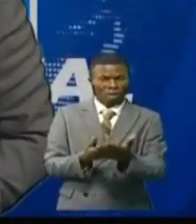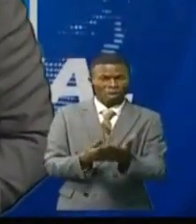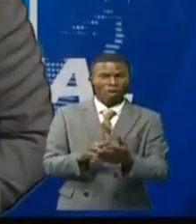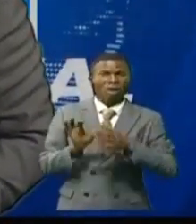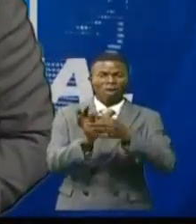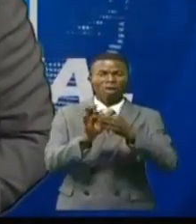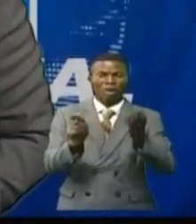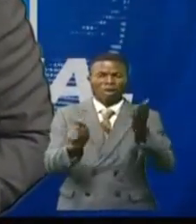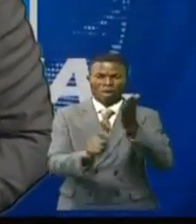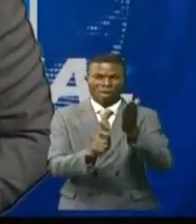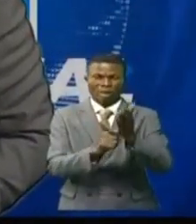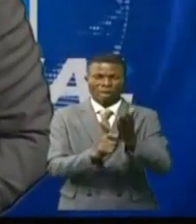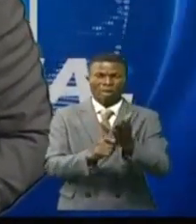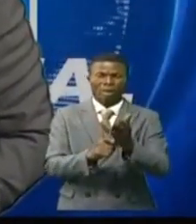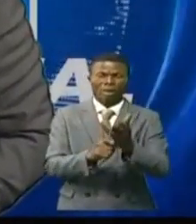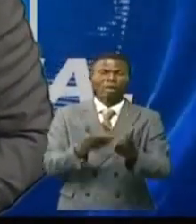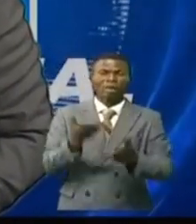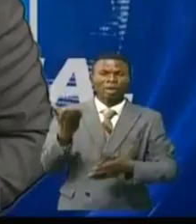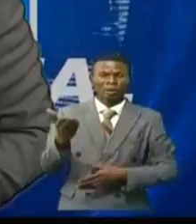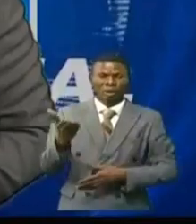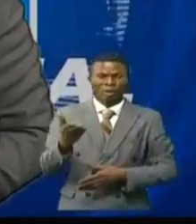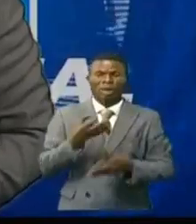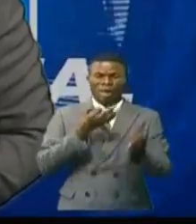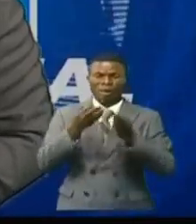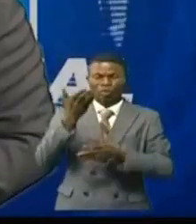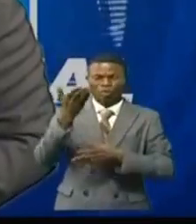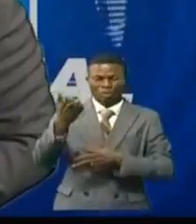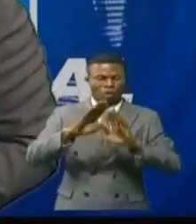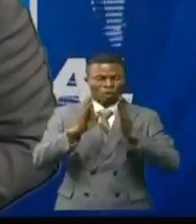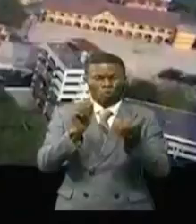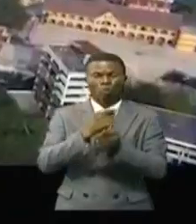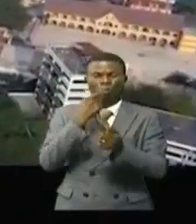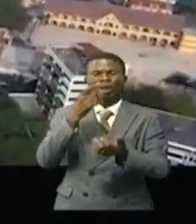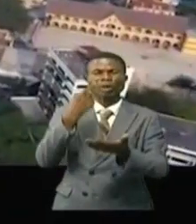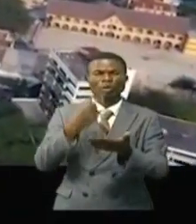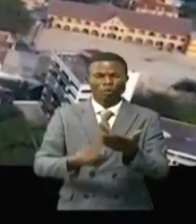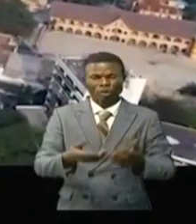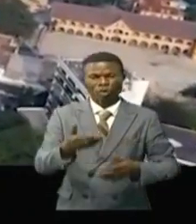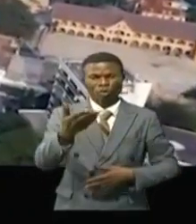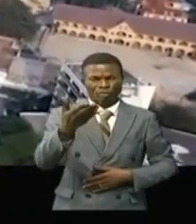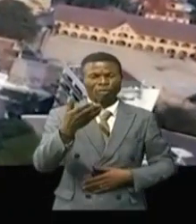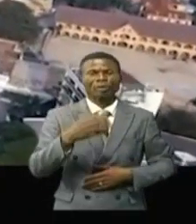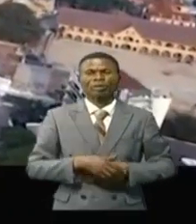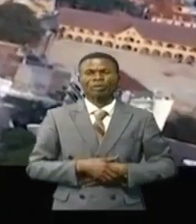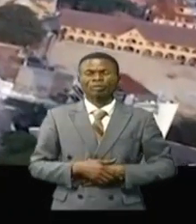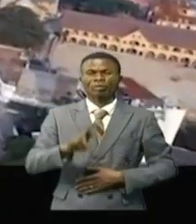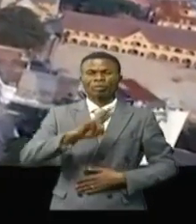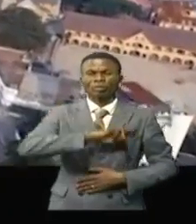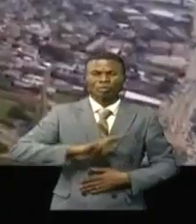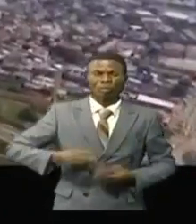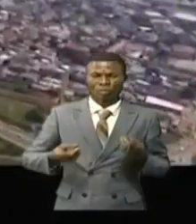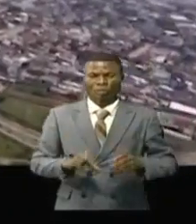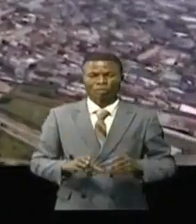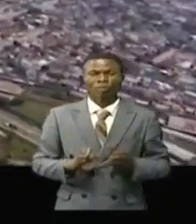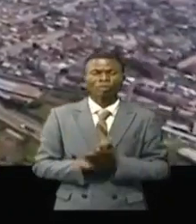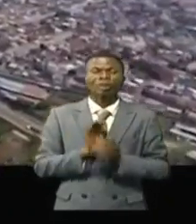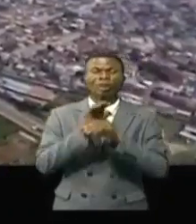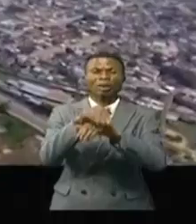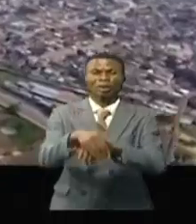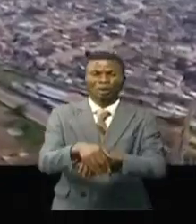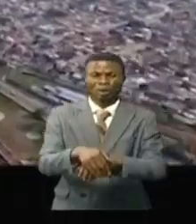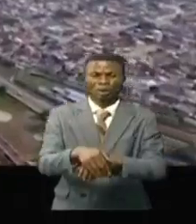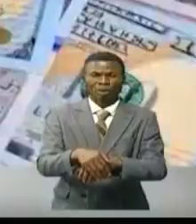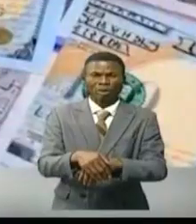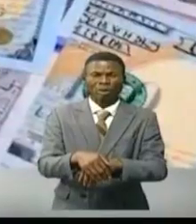coopération technique allemande. Guy Matundu nous emmène au cœur de cette campagne. La RDC s'est résolument engagée dans la